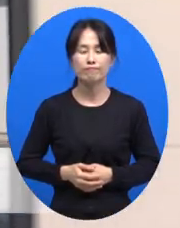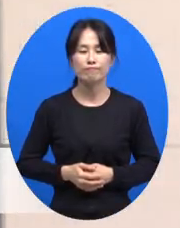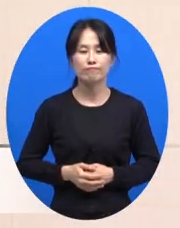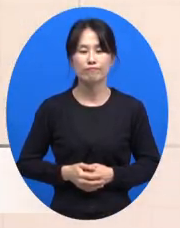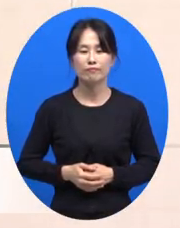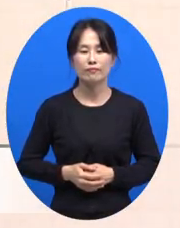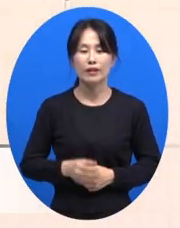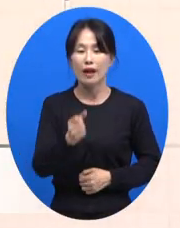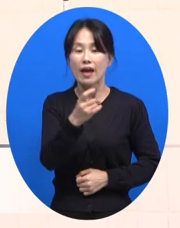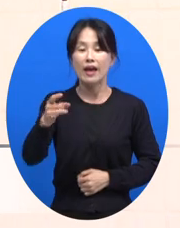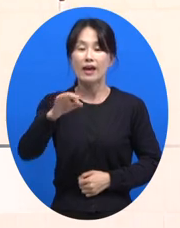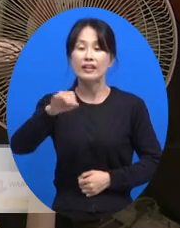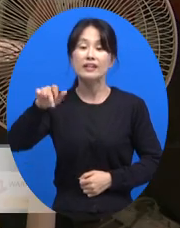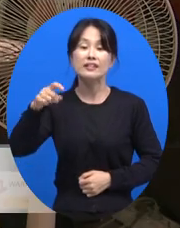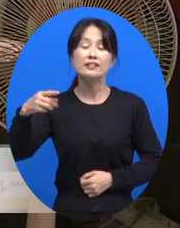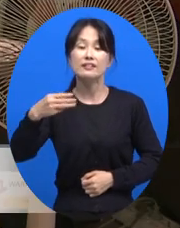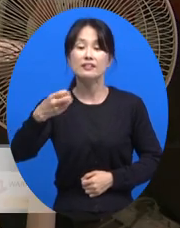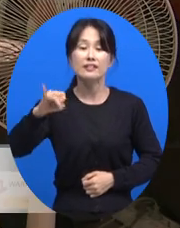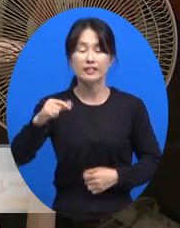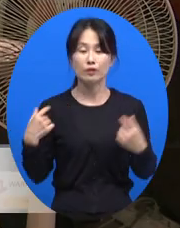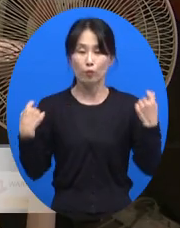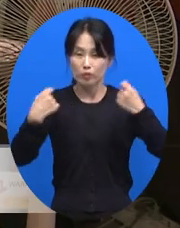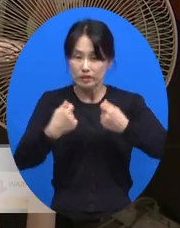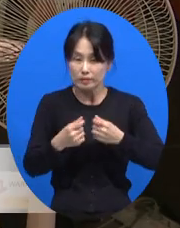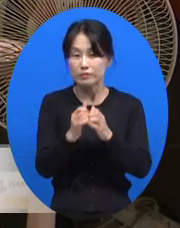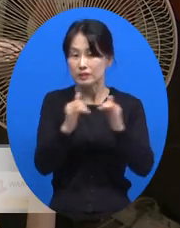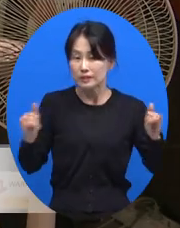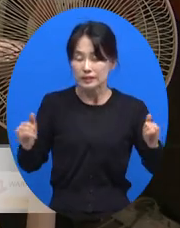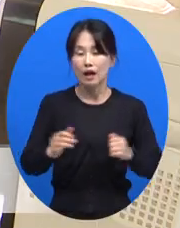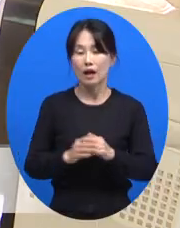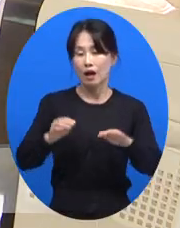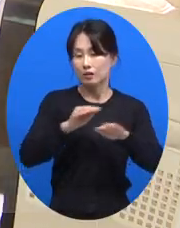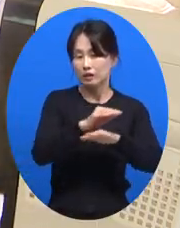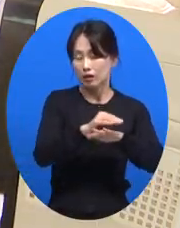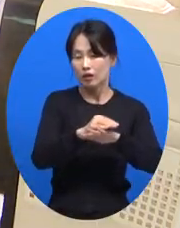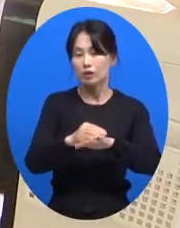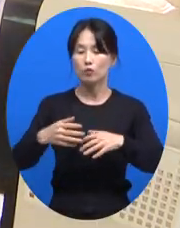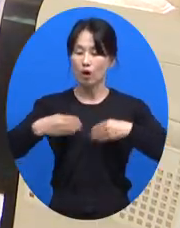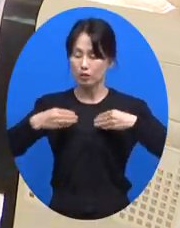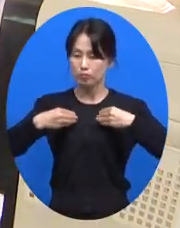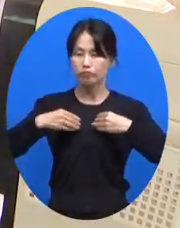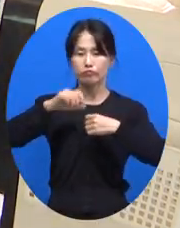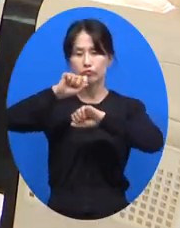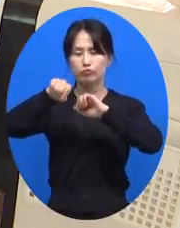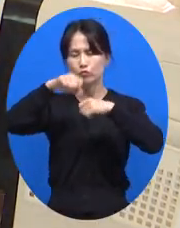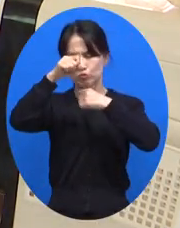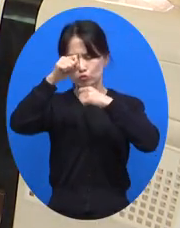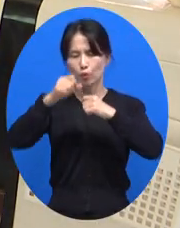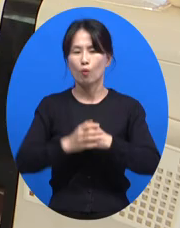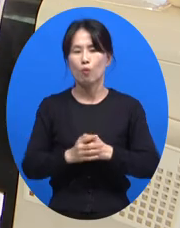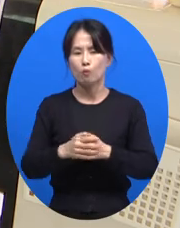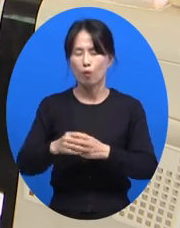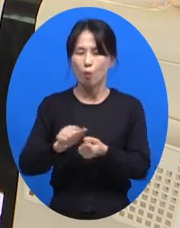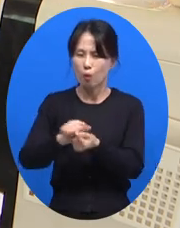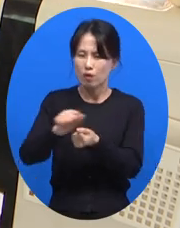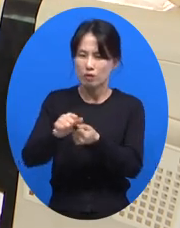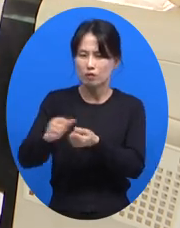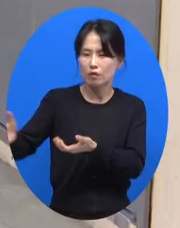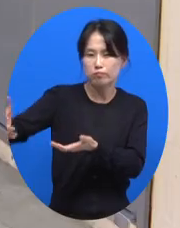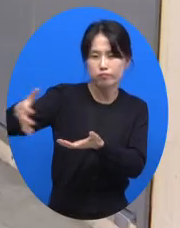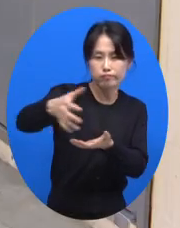헤이클린이란 작업복을 입은 세탁소 직원이 차량을 타고 이불과 옷까지, 운동화 등 빨랫감을 수거하러